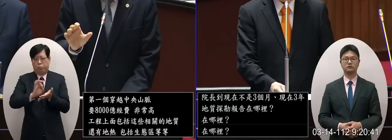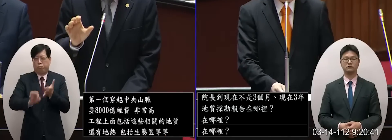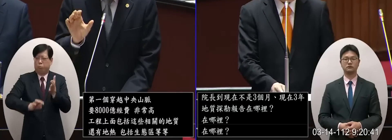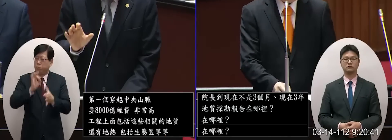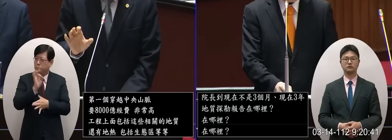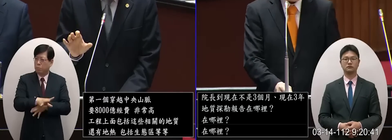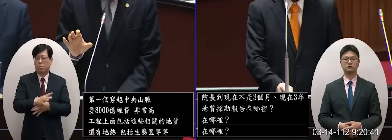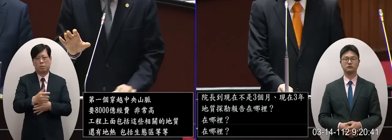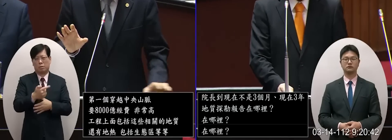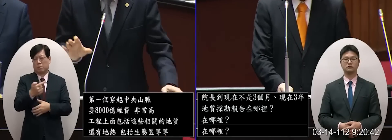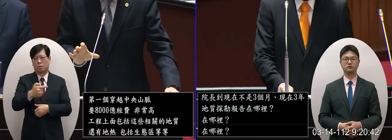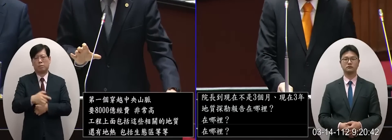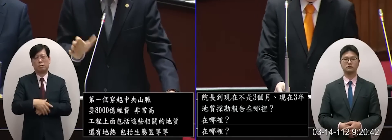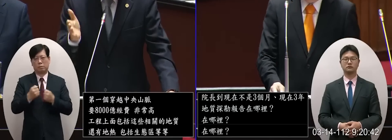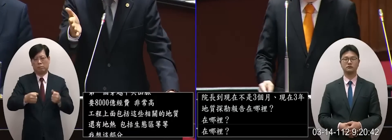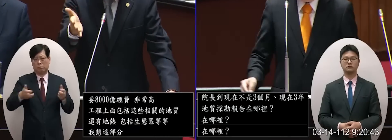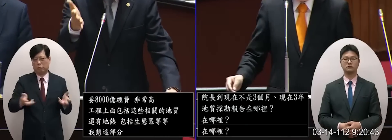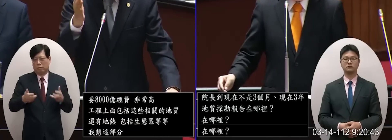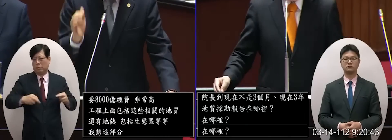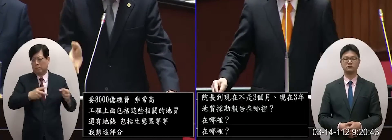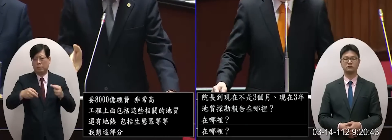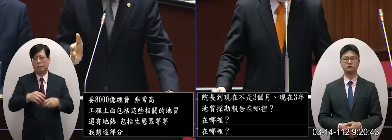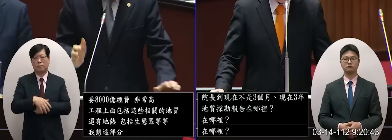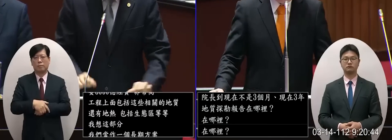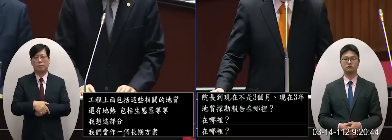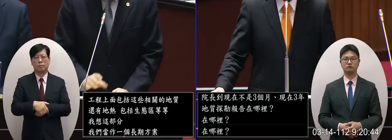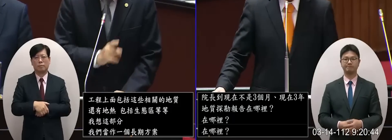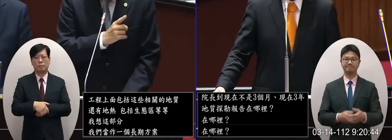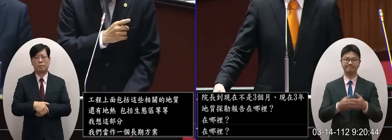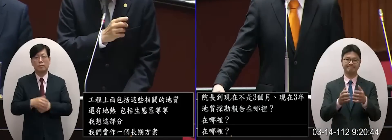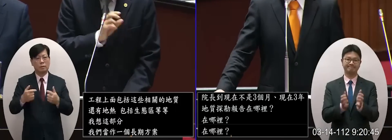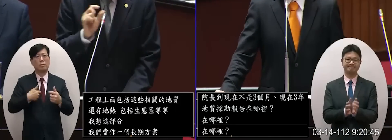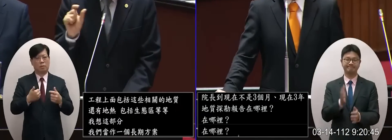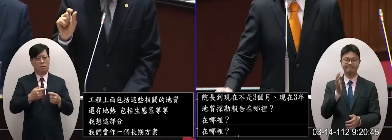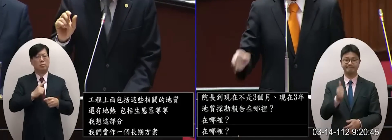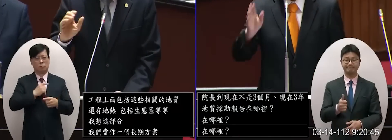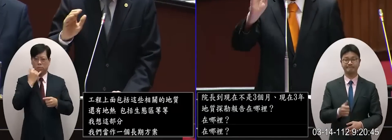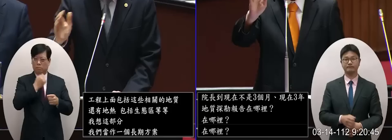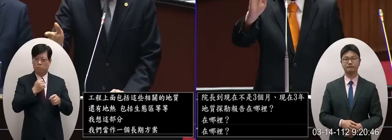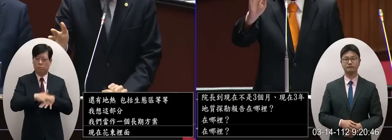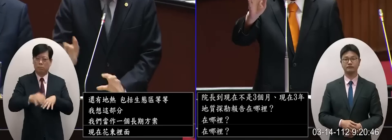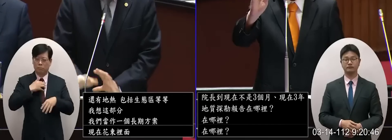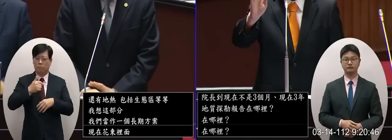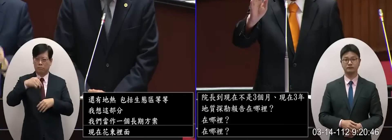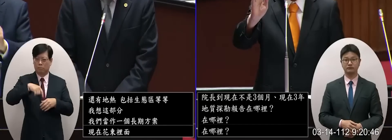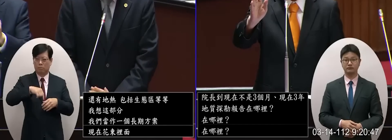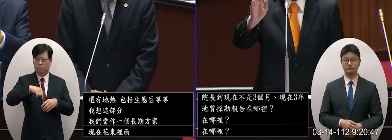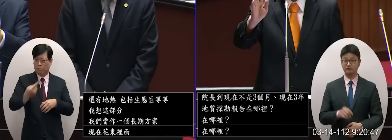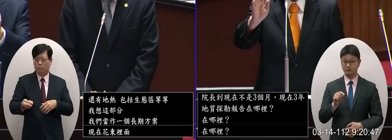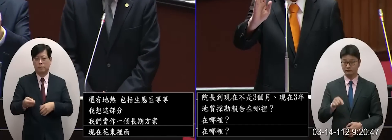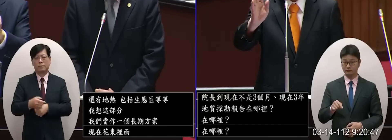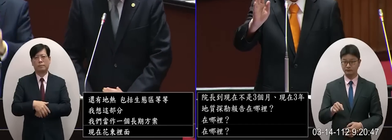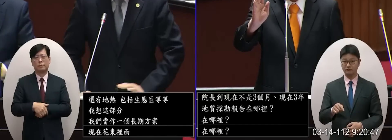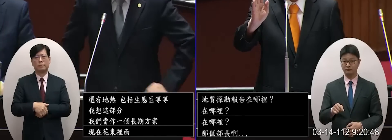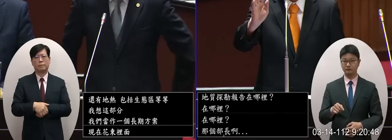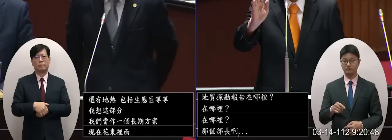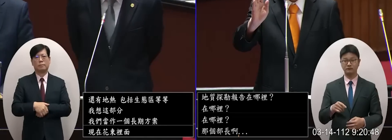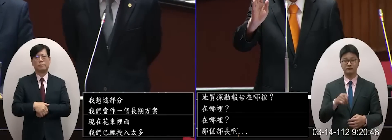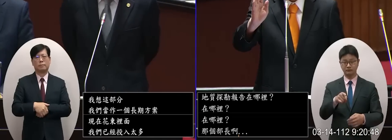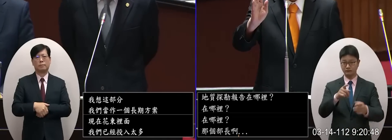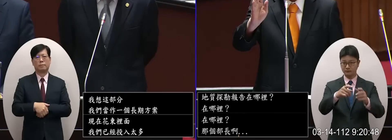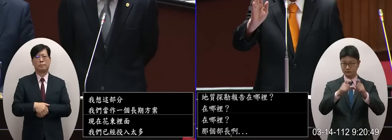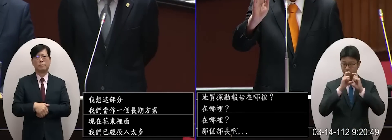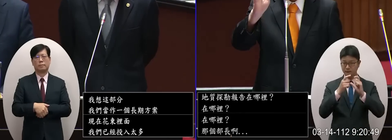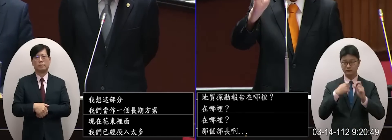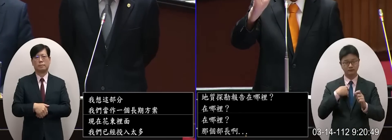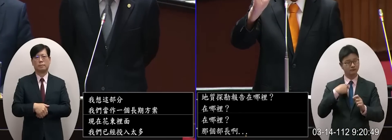的经费，非常多的经费在建设，就是给 那个部长啊， 这个部分可能要变下一个阶段 了。这个部分哦，本席不接受哦。